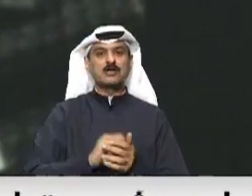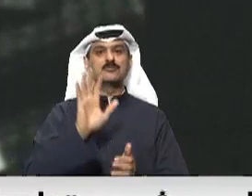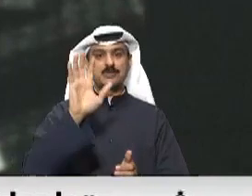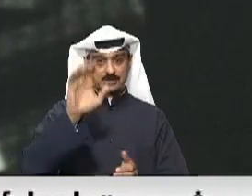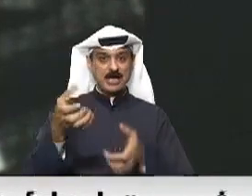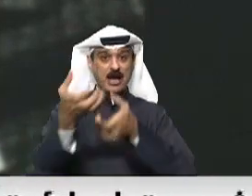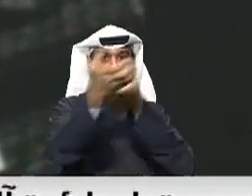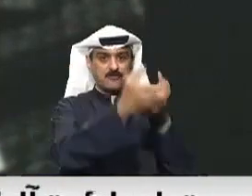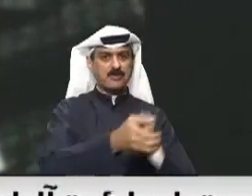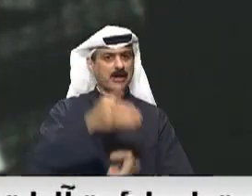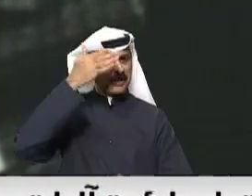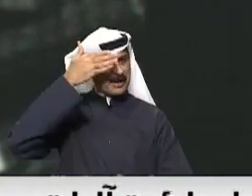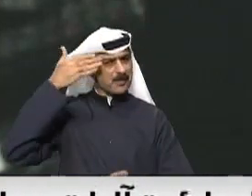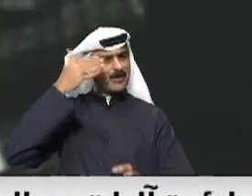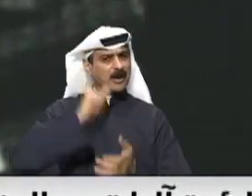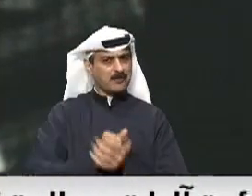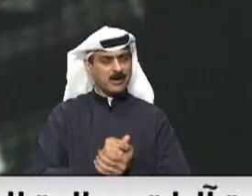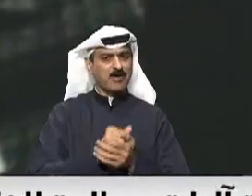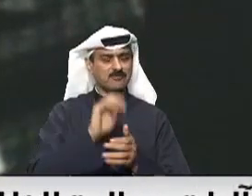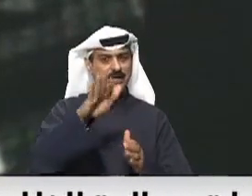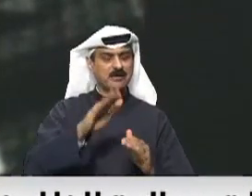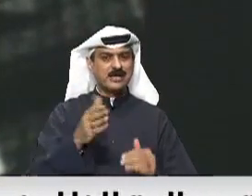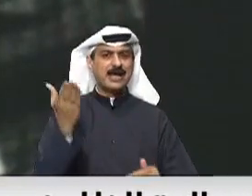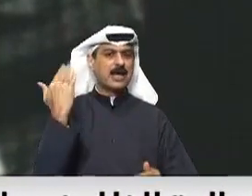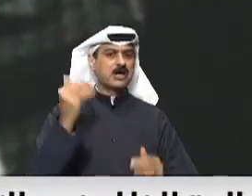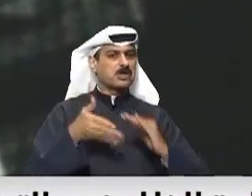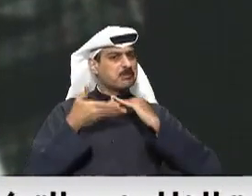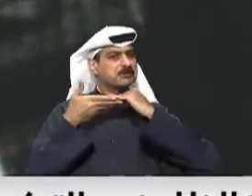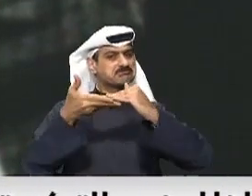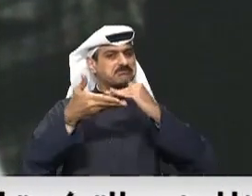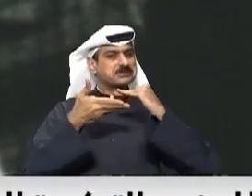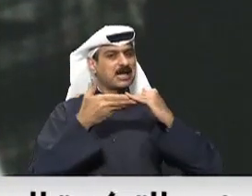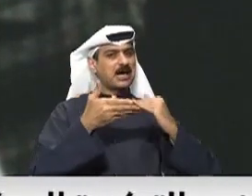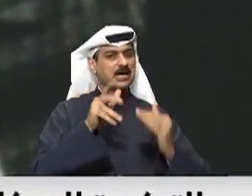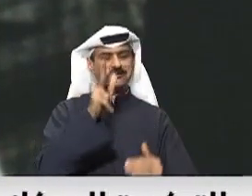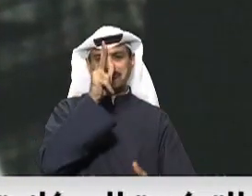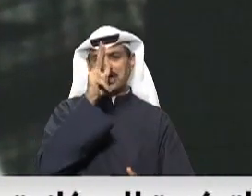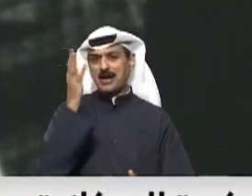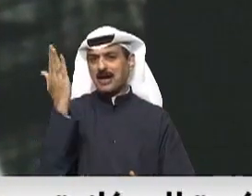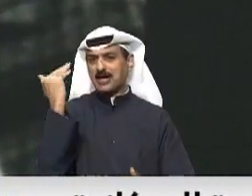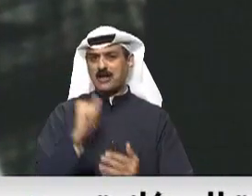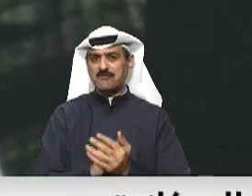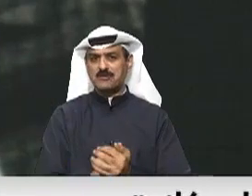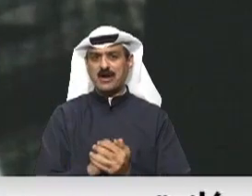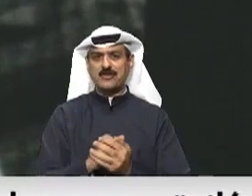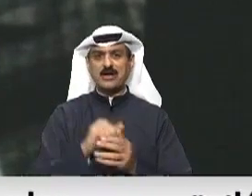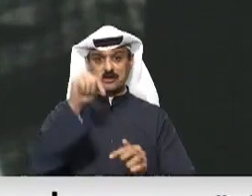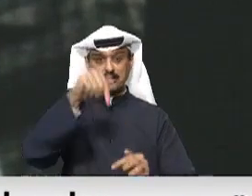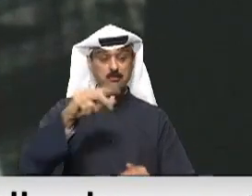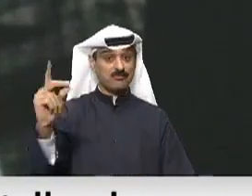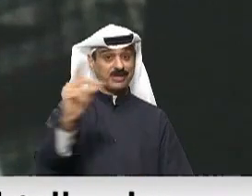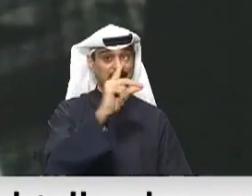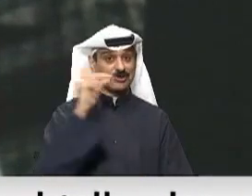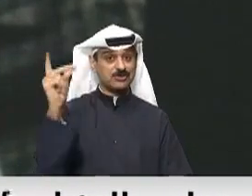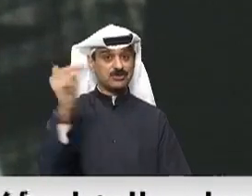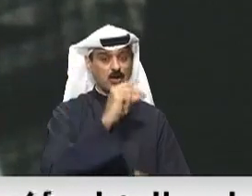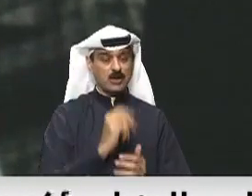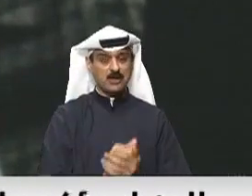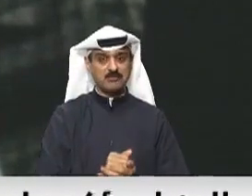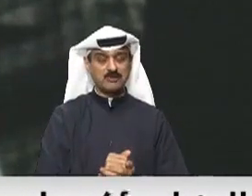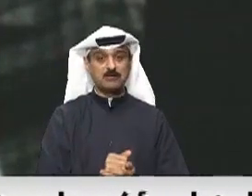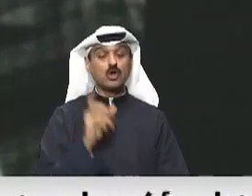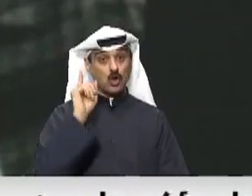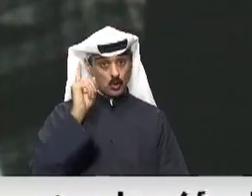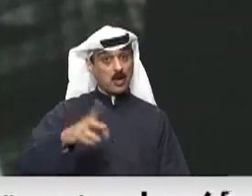أيضا من الخبرات، وساهمت في كثير من البلدان في مثل هذه الظروف وتنفيذا